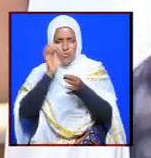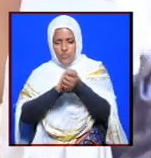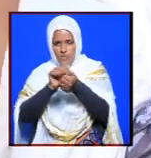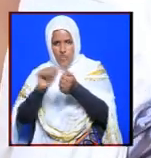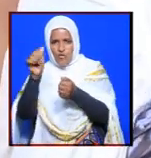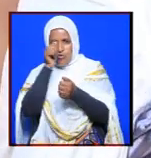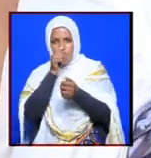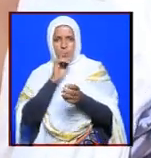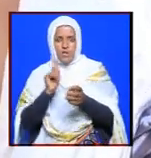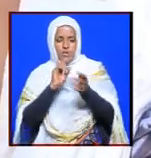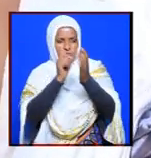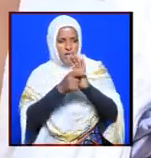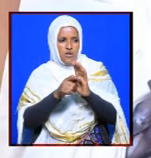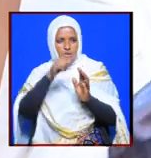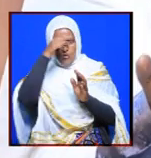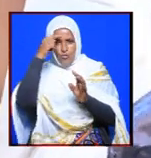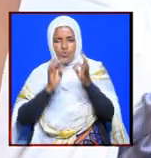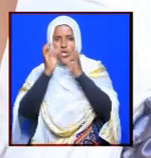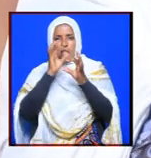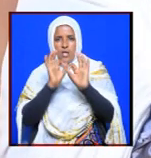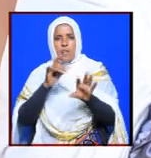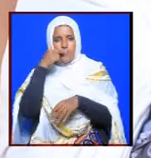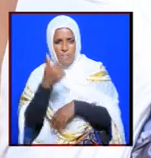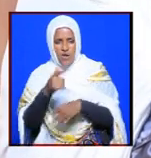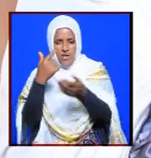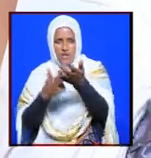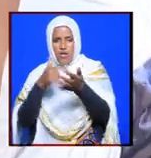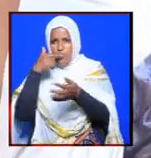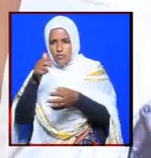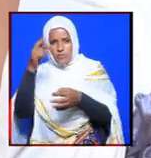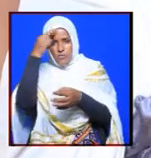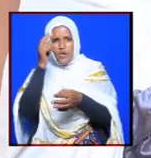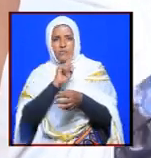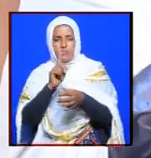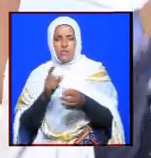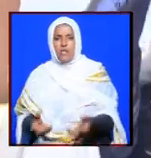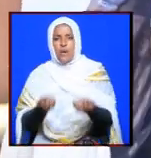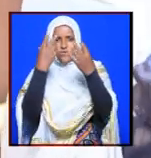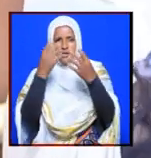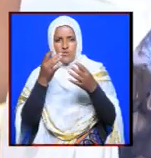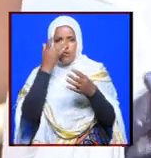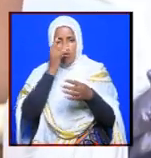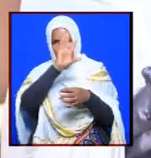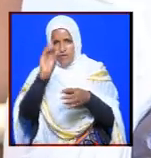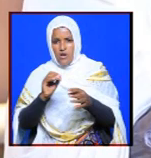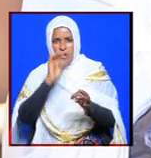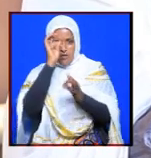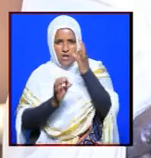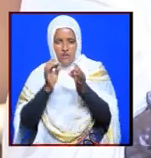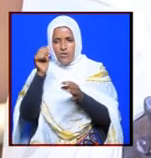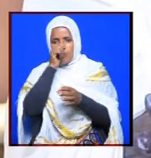ታሪኮች የምታፈርሰው ኢትዮጵያ ናት። ለምሳሌ ጥቁር ታሪክ የለም ይባላል። ይሄን የሚሉበት ምክንያት ምንድን ነው? የአብዛኛው የአፍሪካ